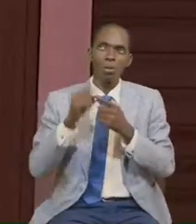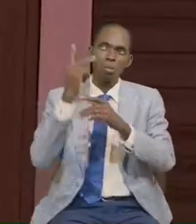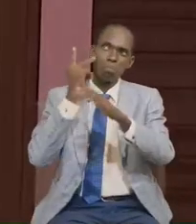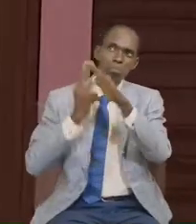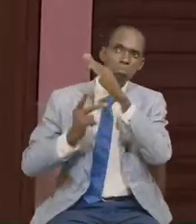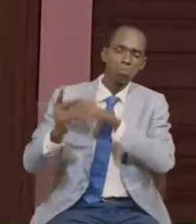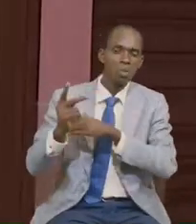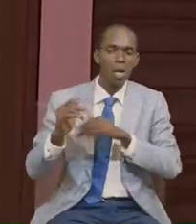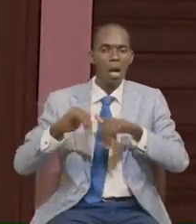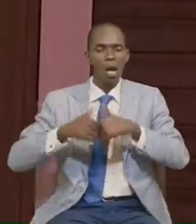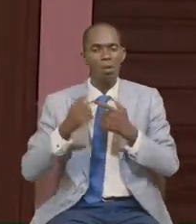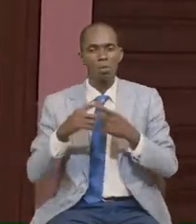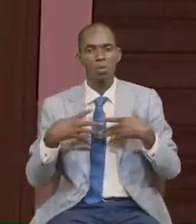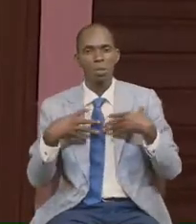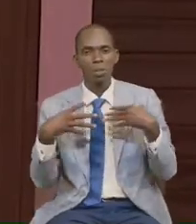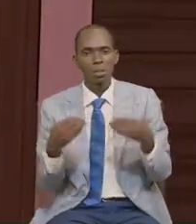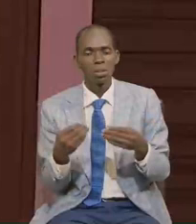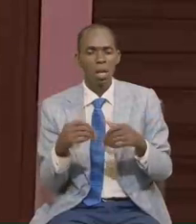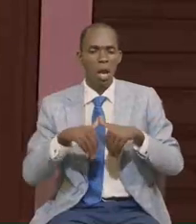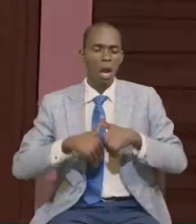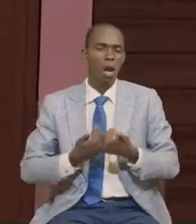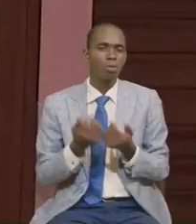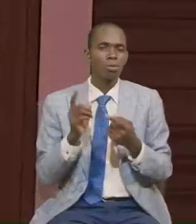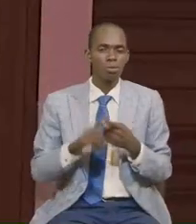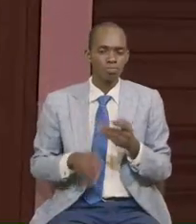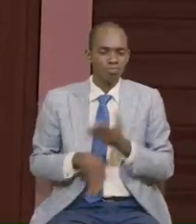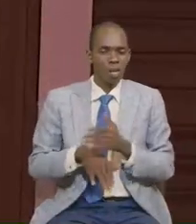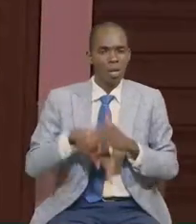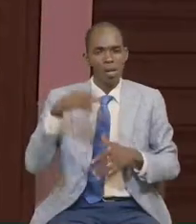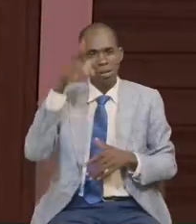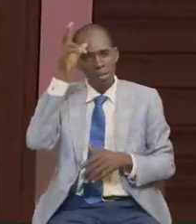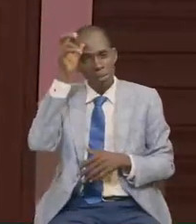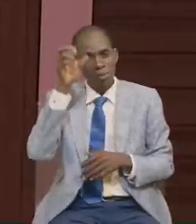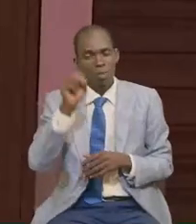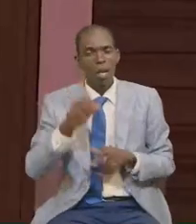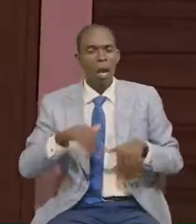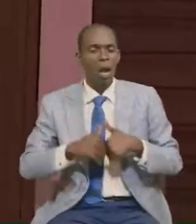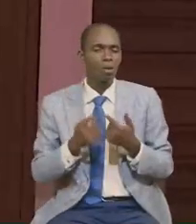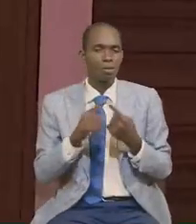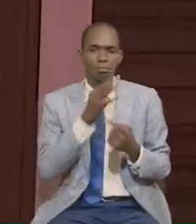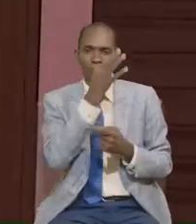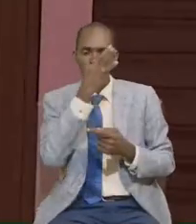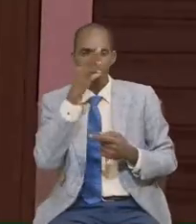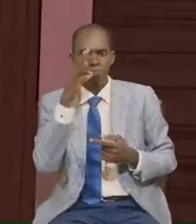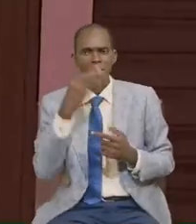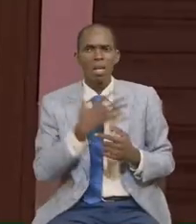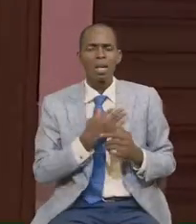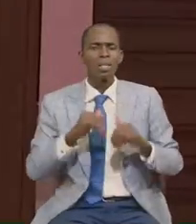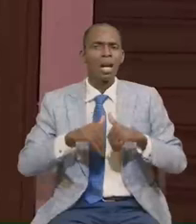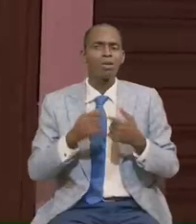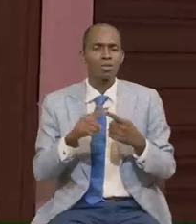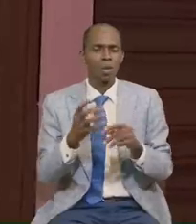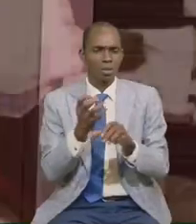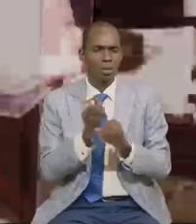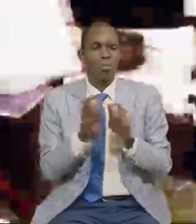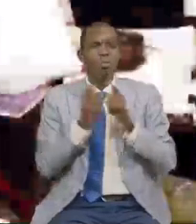guérir? Comment chasser les démons? Comment jeûner et avoir une puissance atomique,